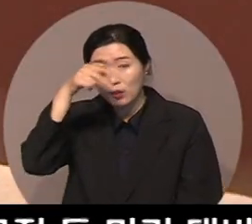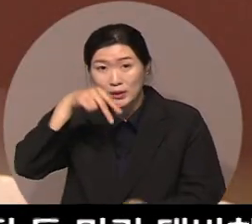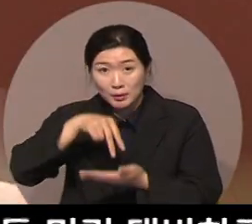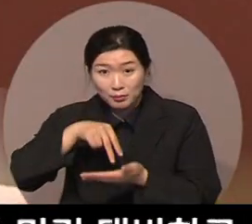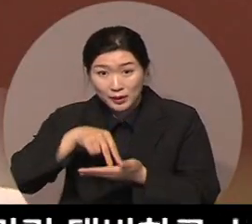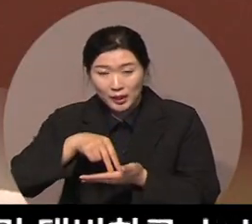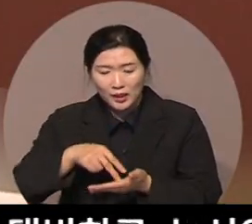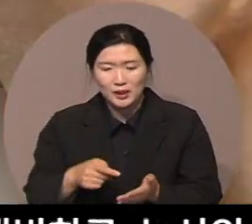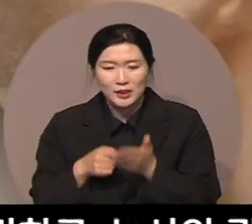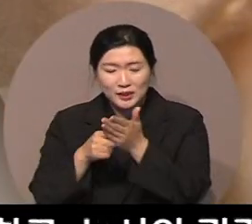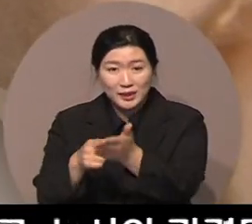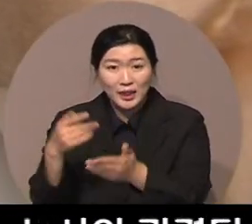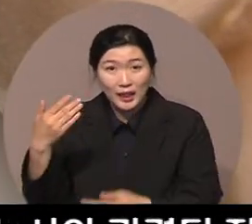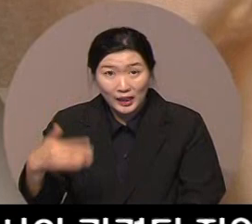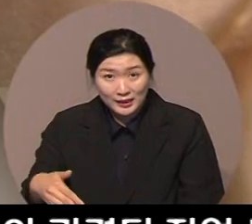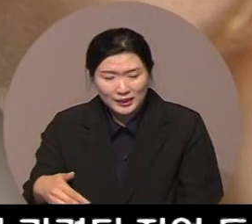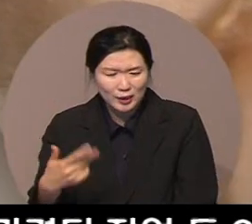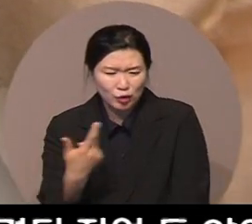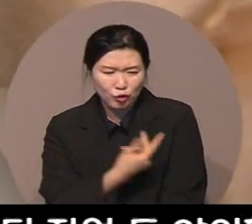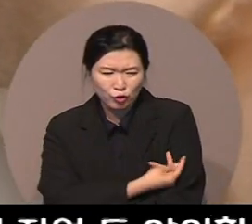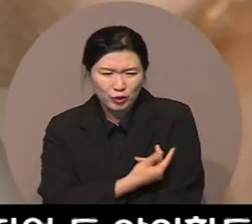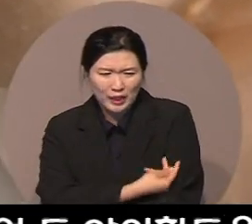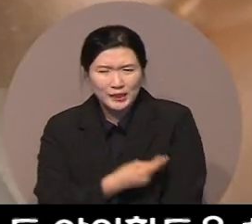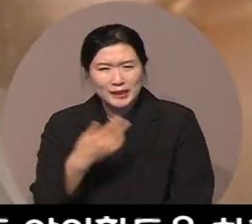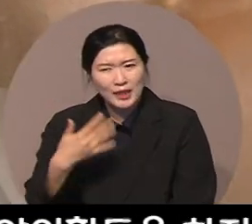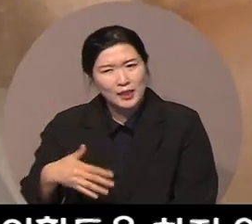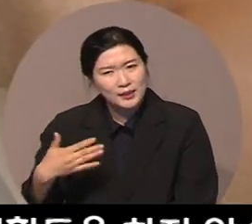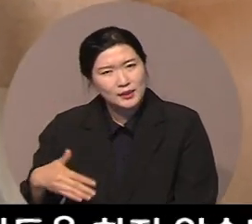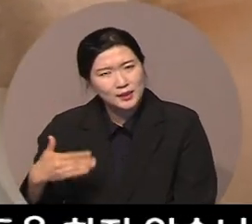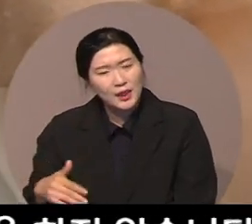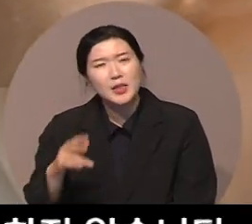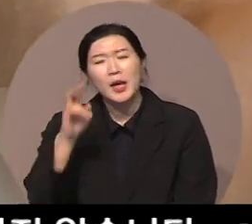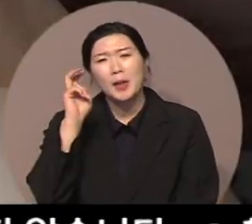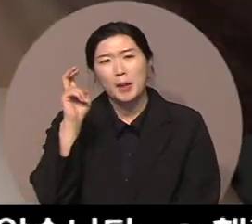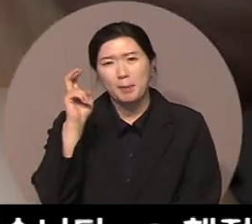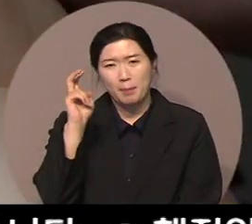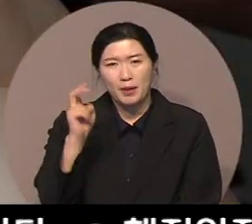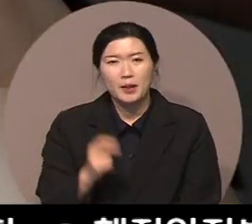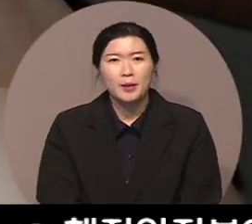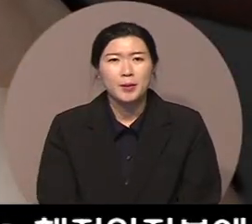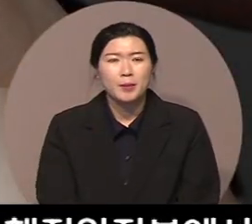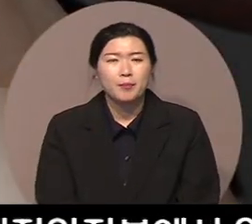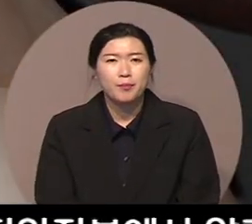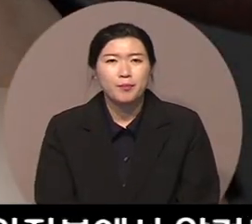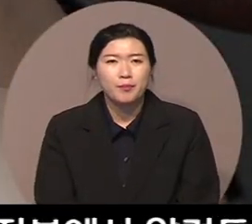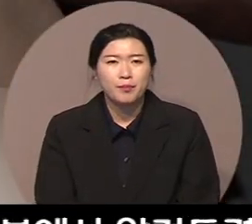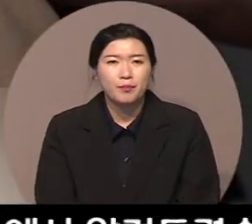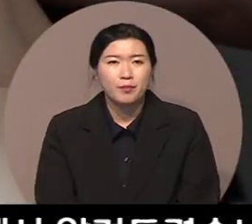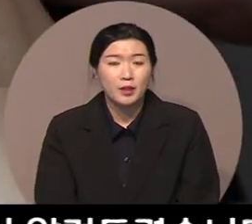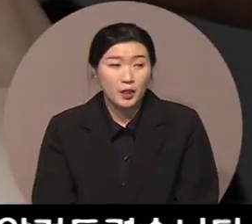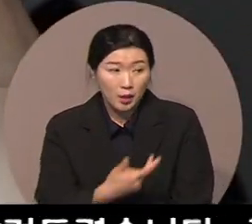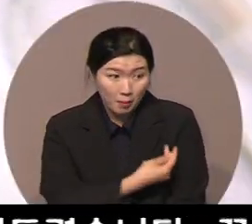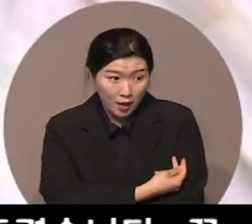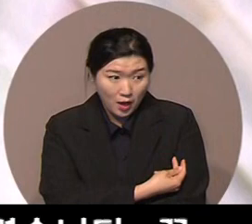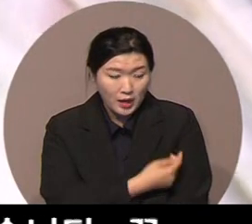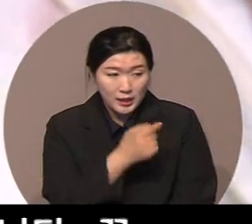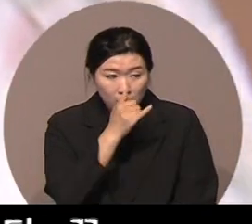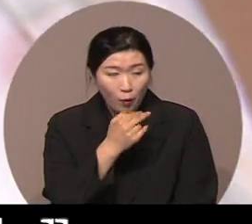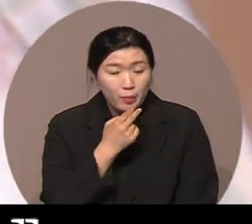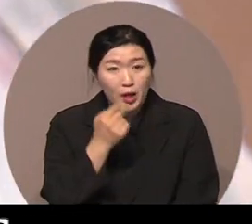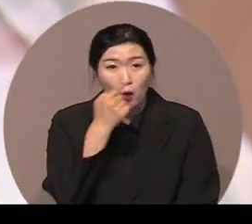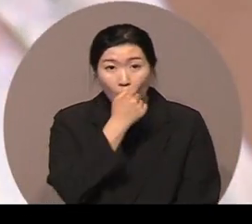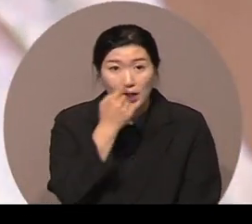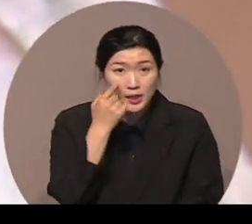출생신고가 안 돼 결핵 등 필수 백신 예방접종이 제대로 이뤄지지 않았을 가능성이 있다고 보고이를 확인하기 위해